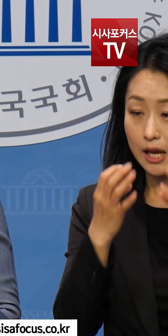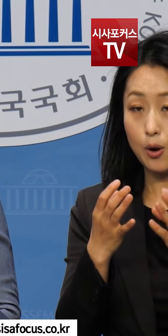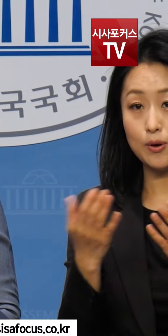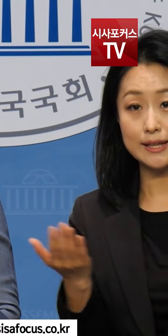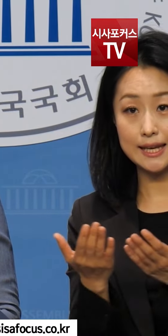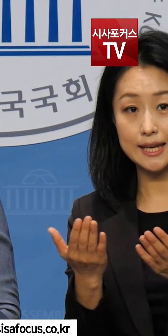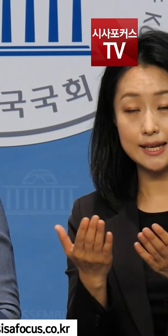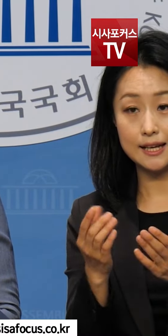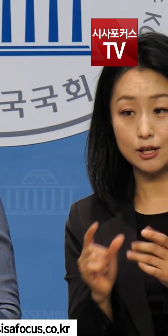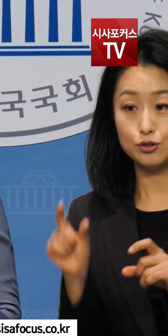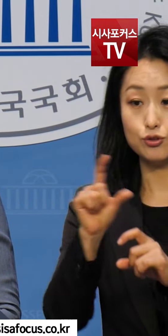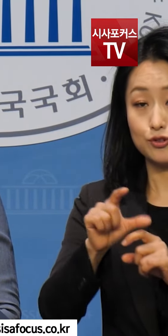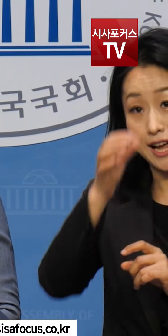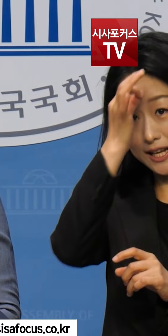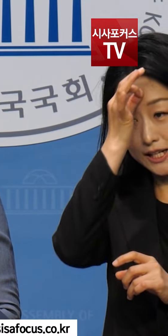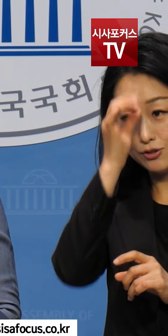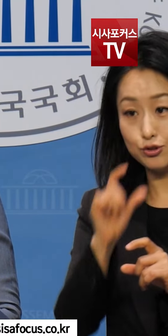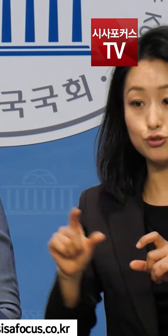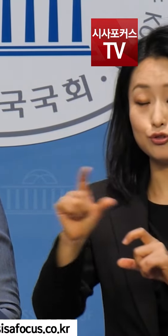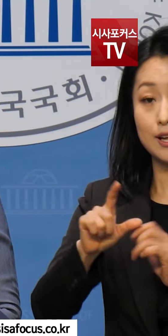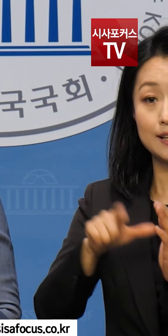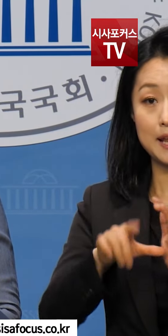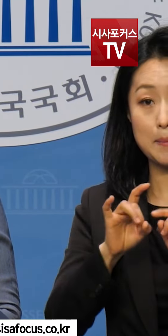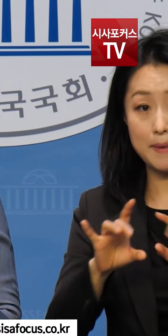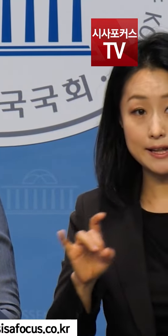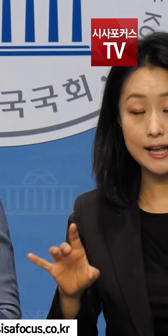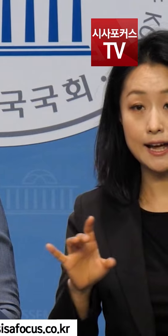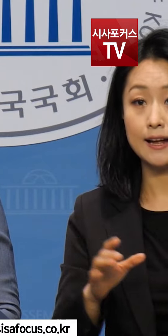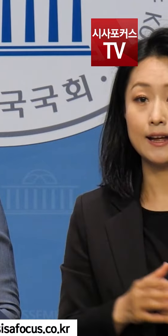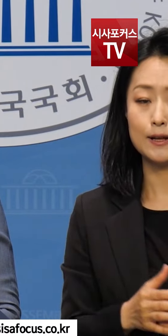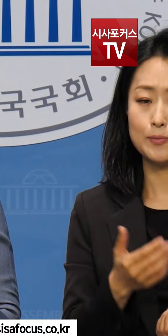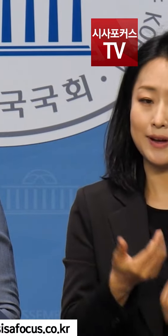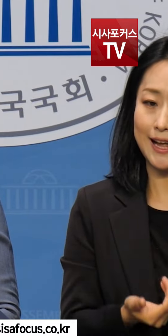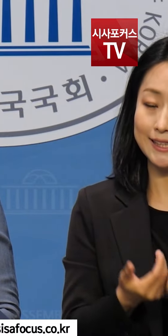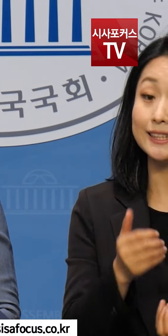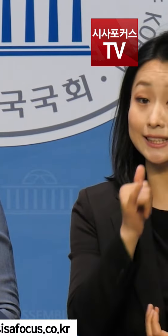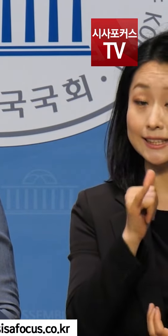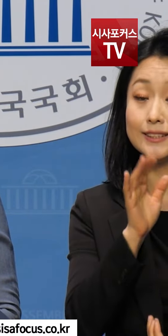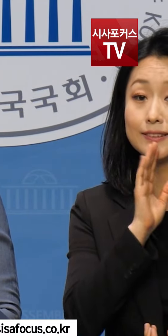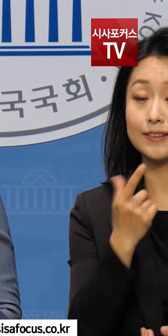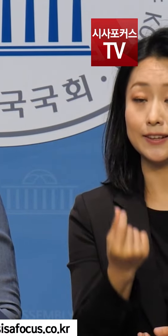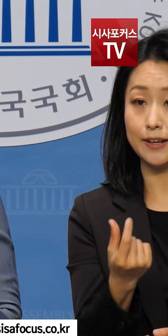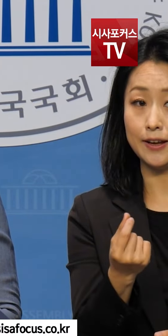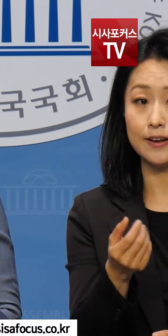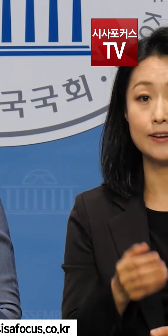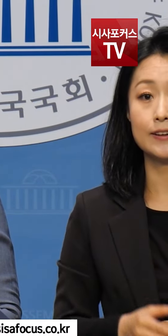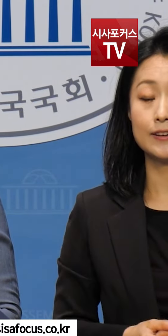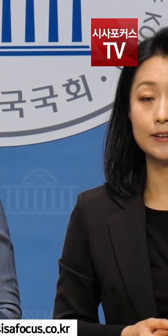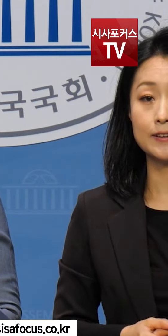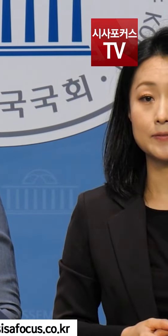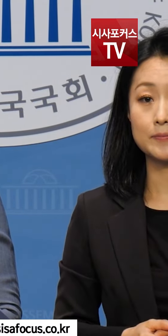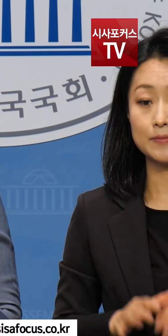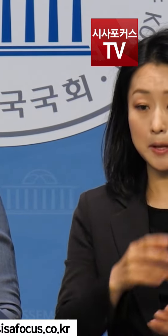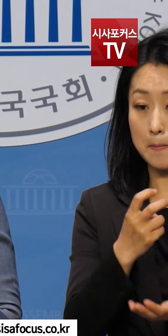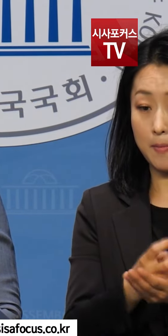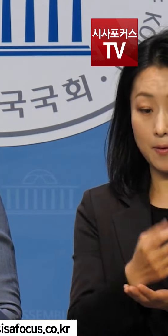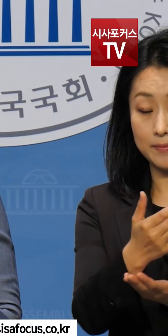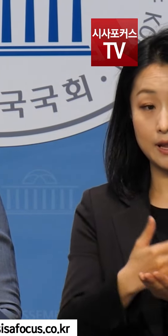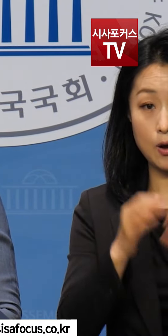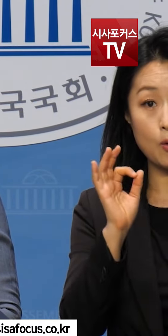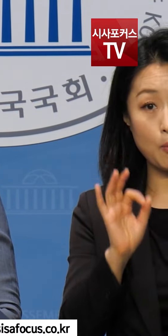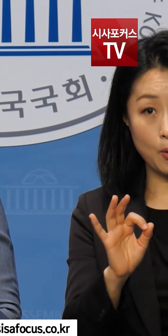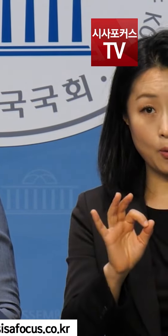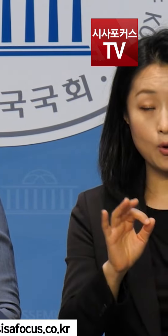개발될 때마다, 기술이 개발될 때마다 직역 간의 갈등이 존재했습니다. 그래서 이번에 이 법안을